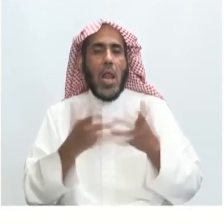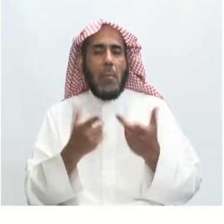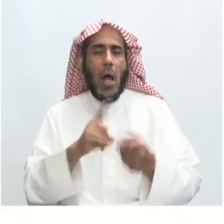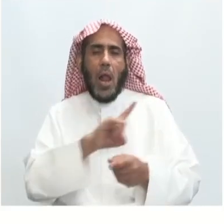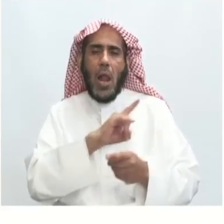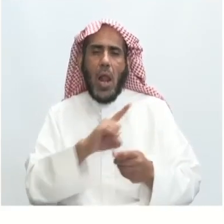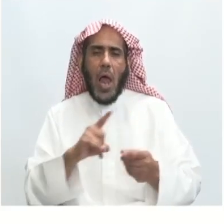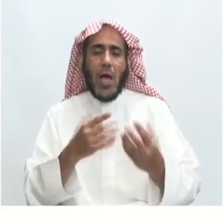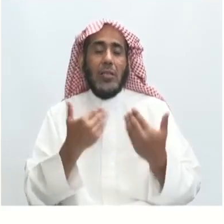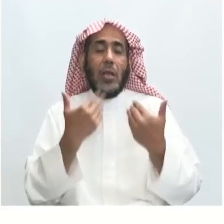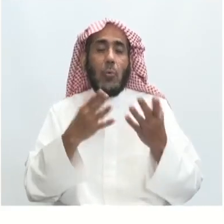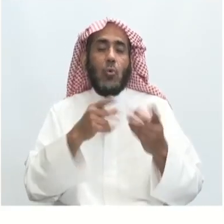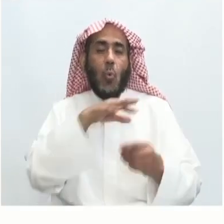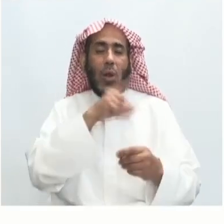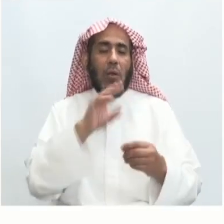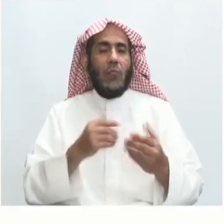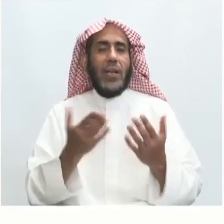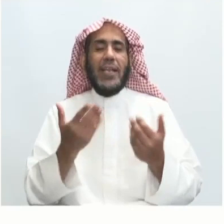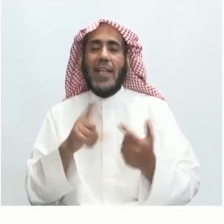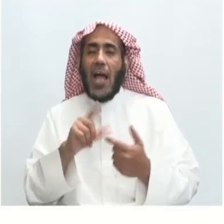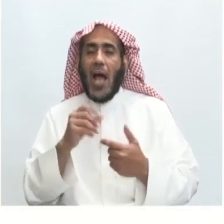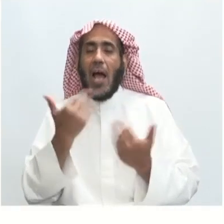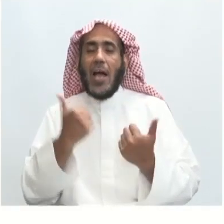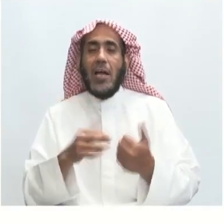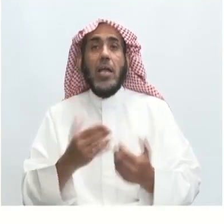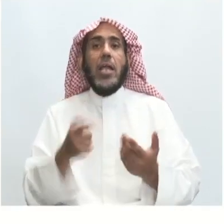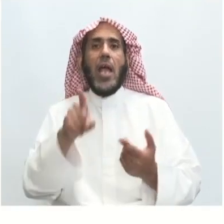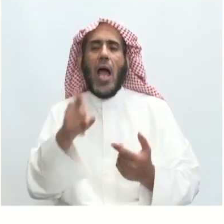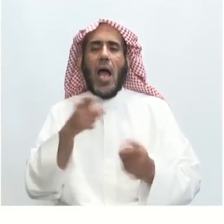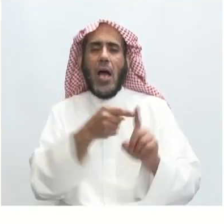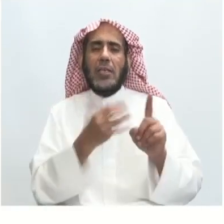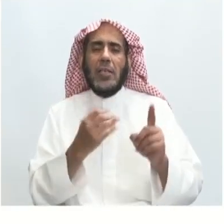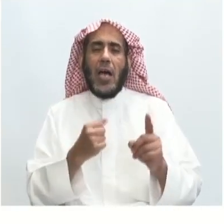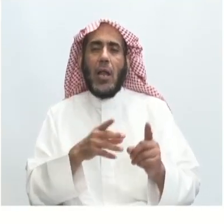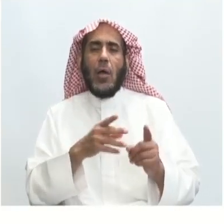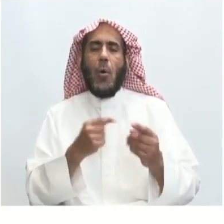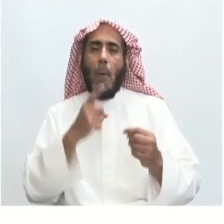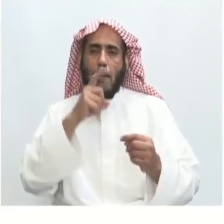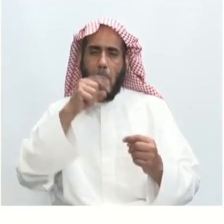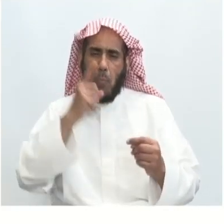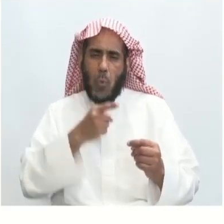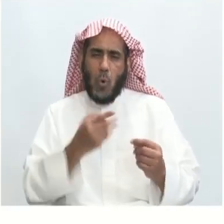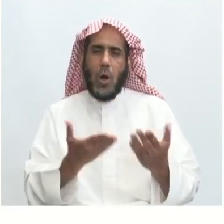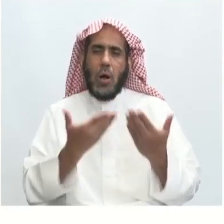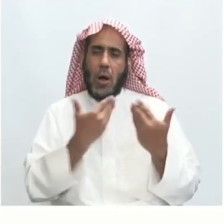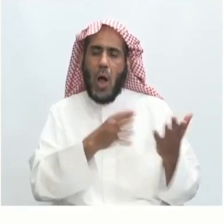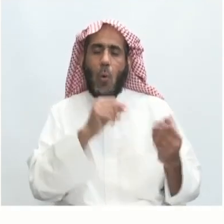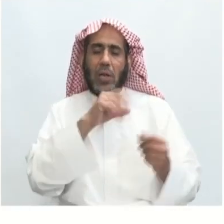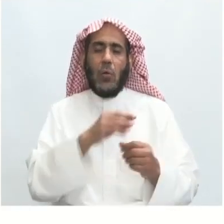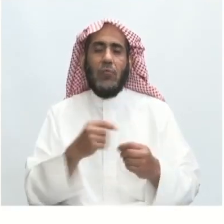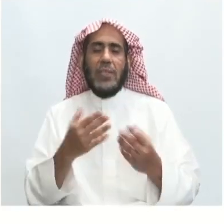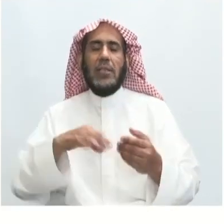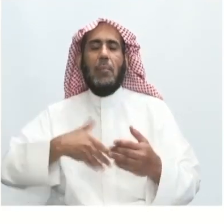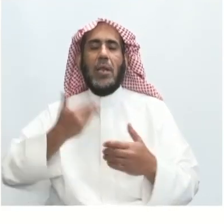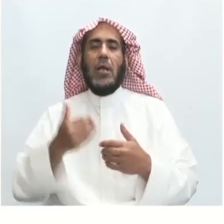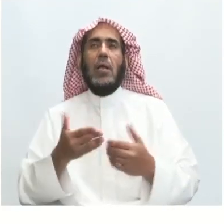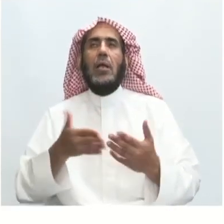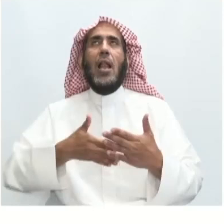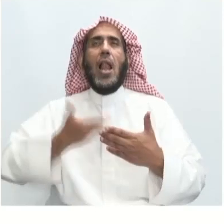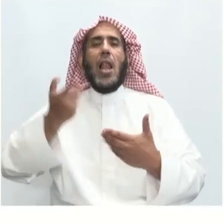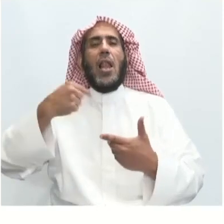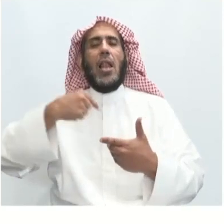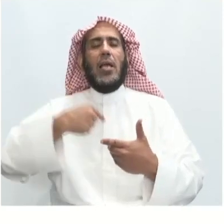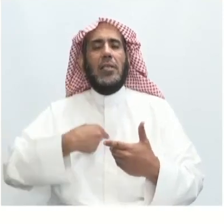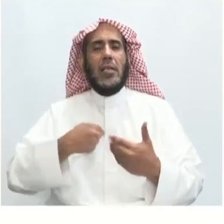تبر والديك وفي النداء تقول مثلا يا صالح بره والديك وفي التمني تقول مثلا ليتني